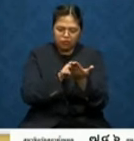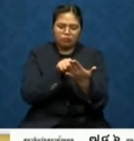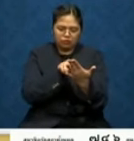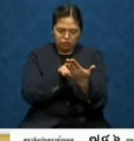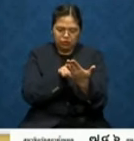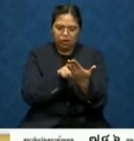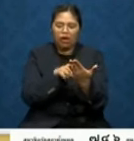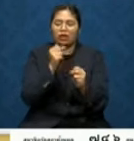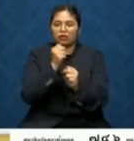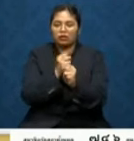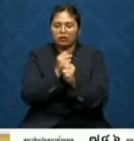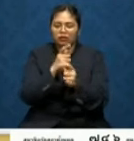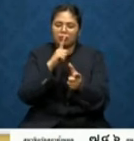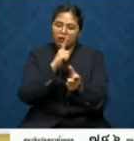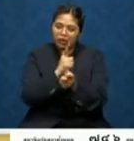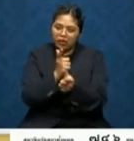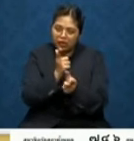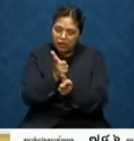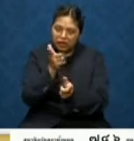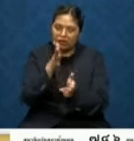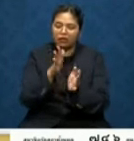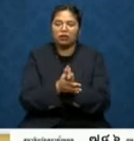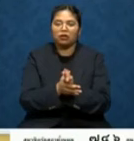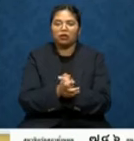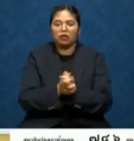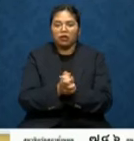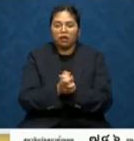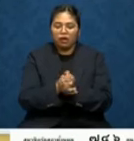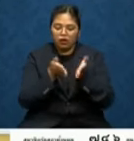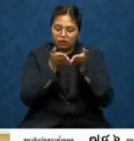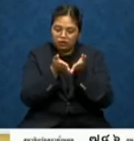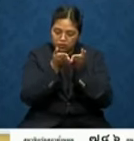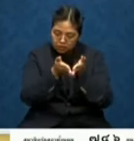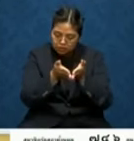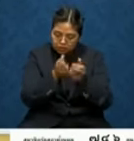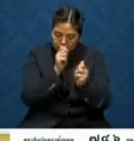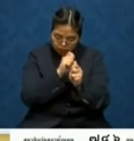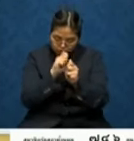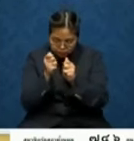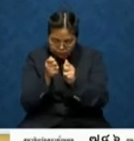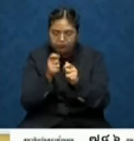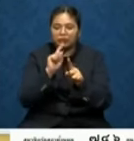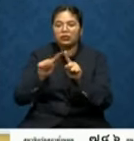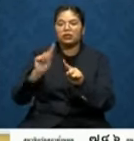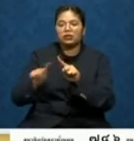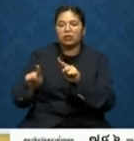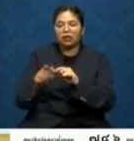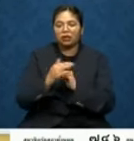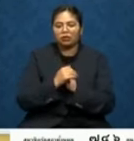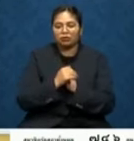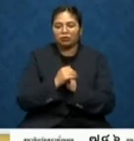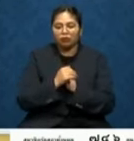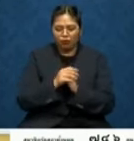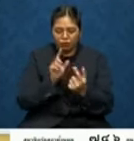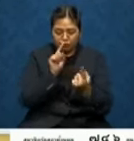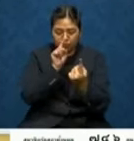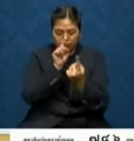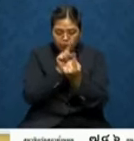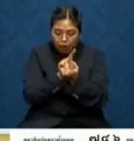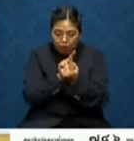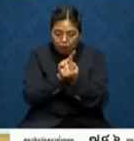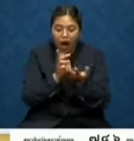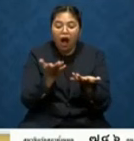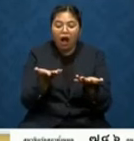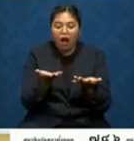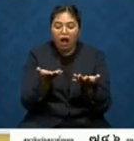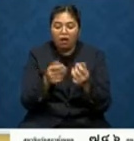อุตสาหกรรมเหล็กพยายามทำอุตสาหกรรมต่อเรือวันหนึ่งค้นพบสถิติว่า